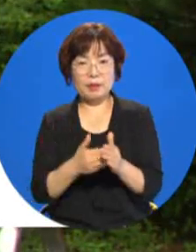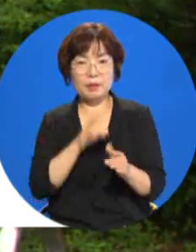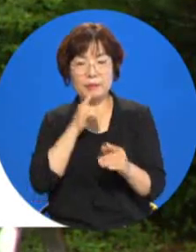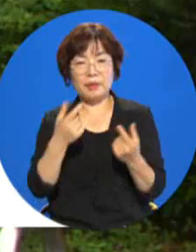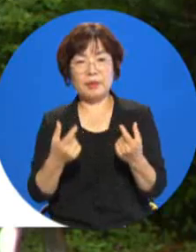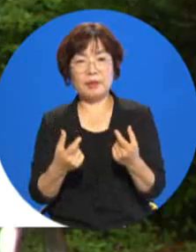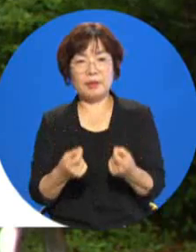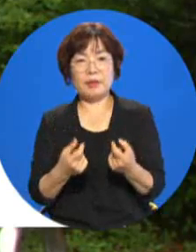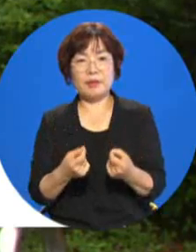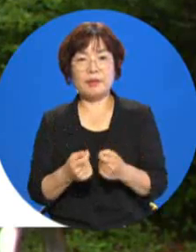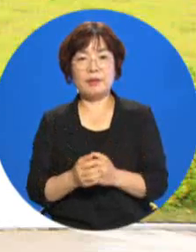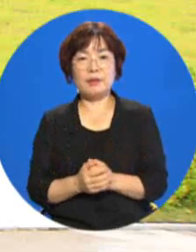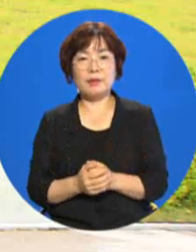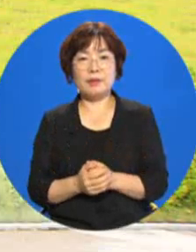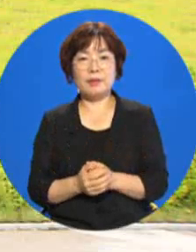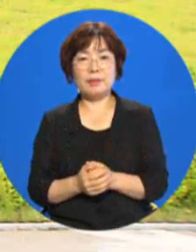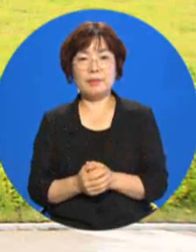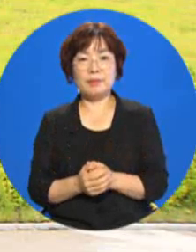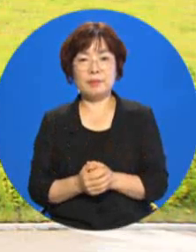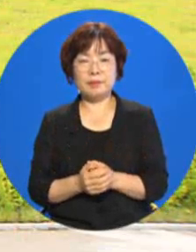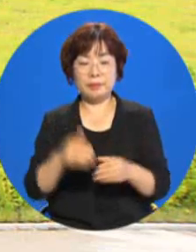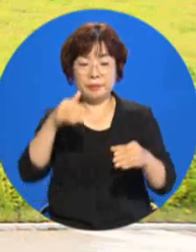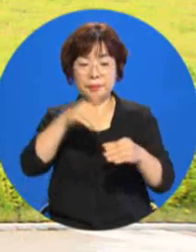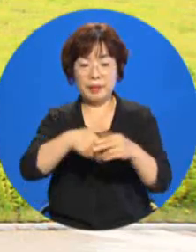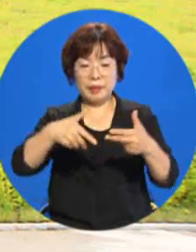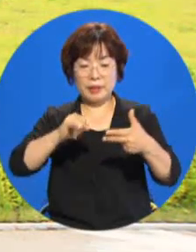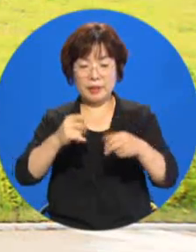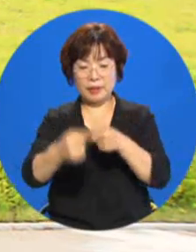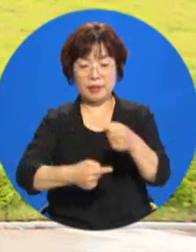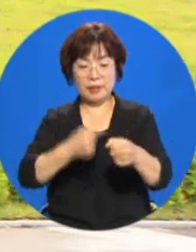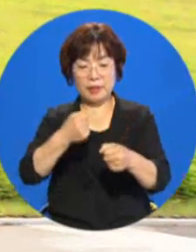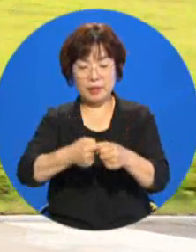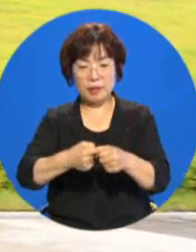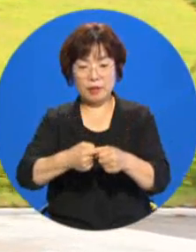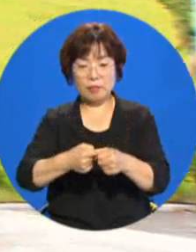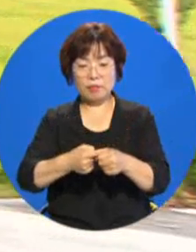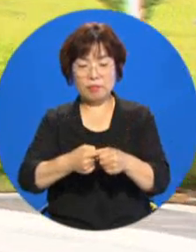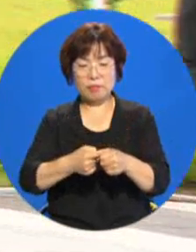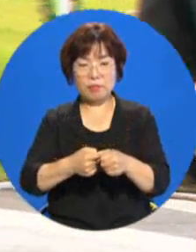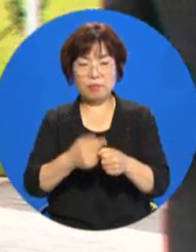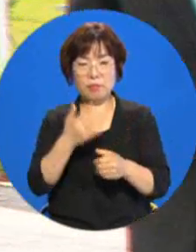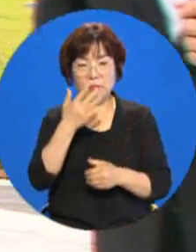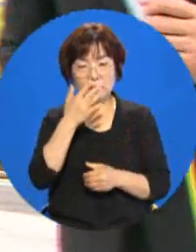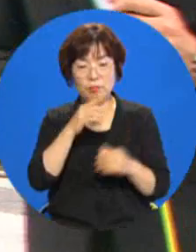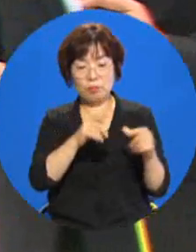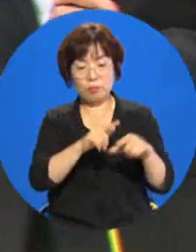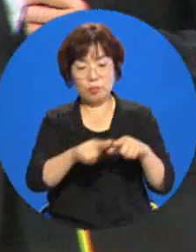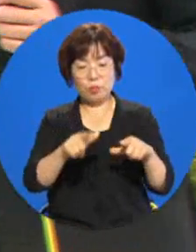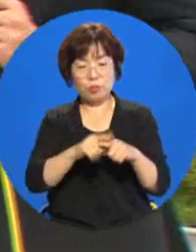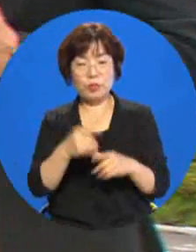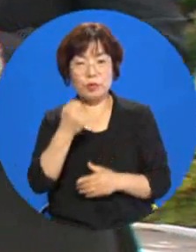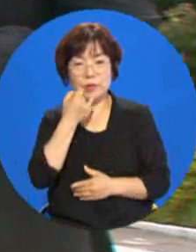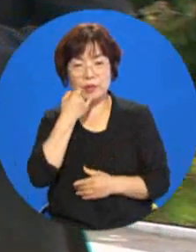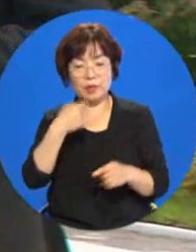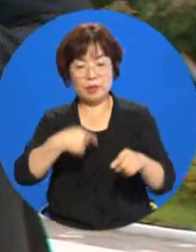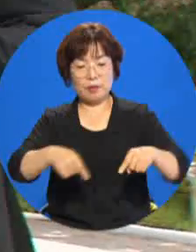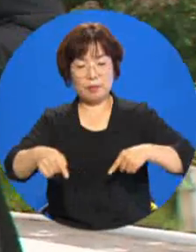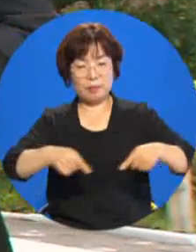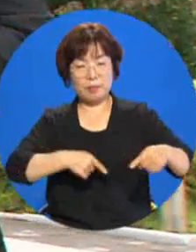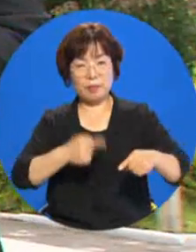주도권만 바뀌었다고 볼 수 있는 거죠. 민선 7기 1년 비교적 무난한 평가를 받은 공군. 그럼에도 공군이 풀어야